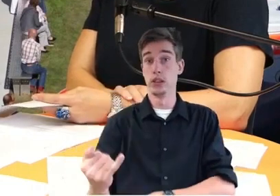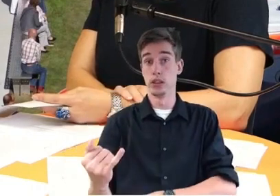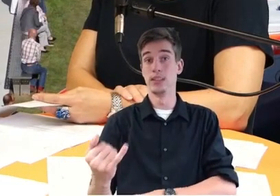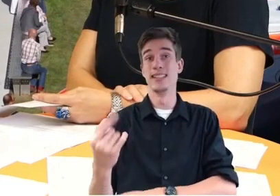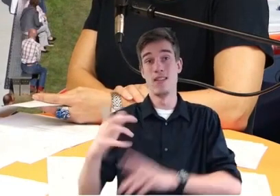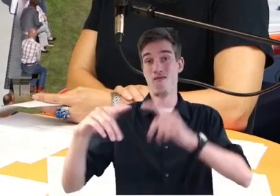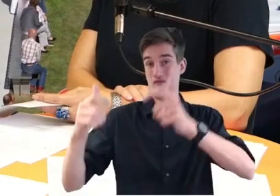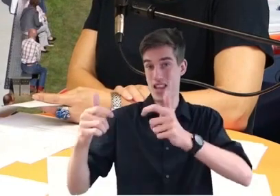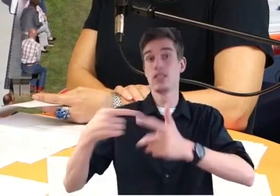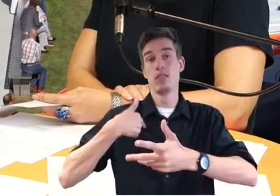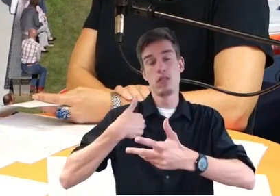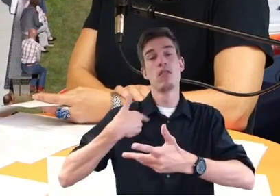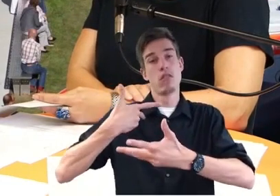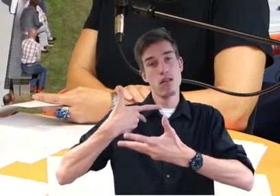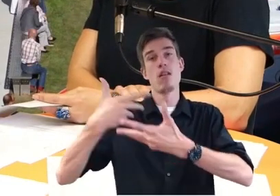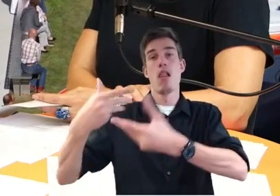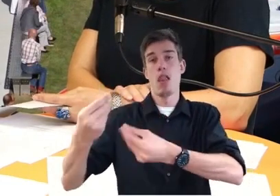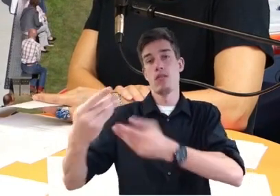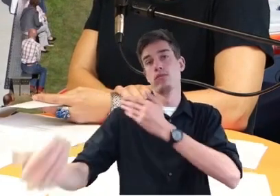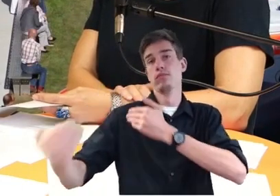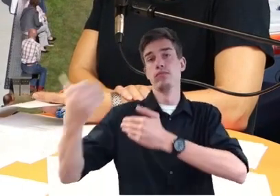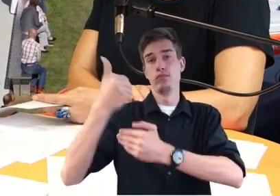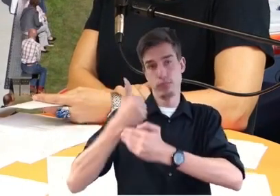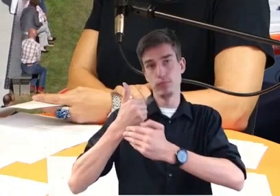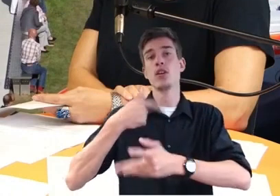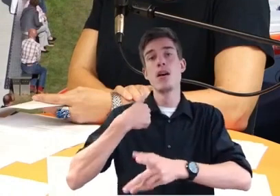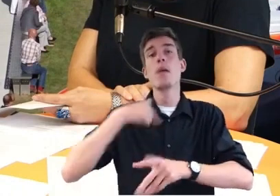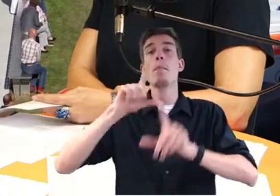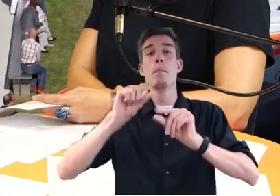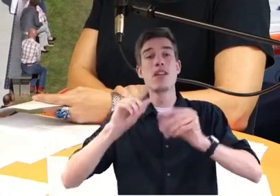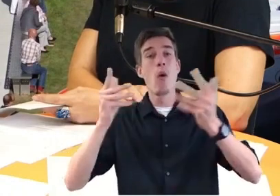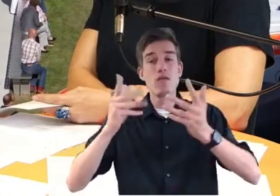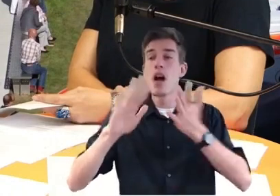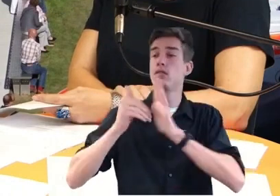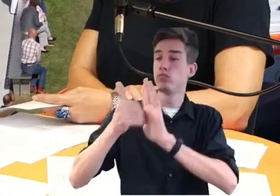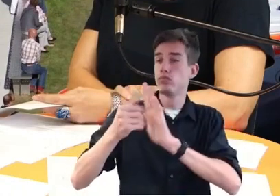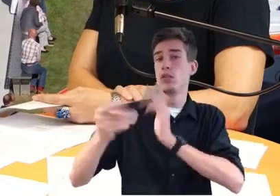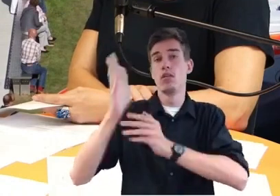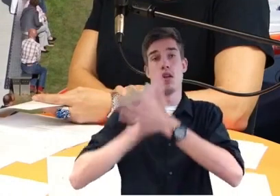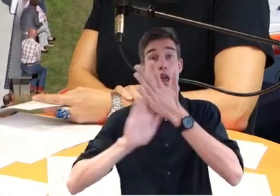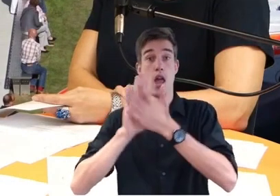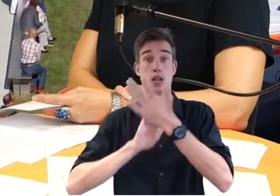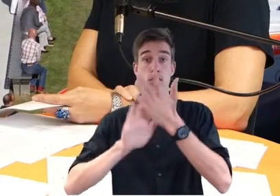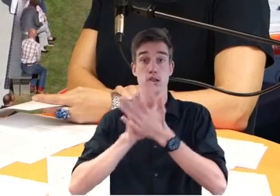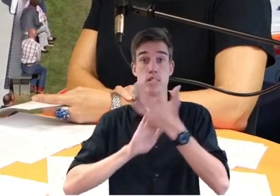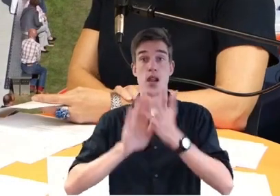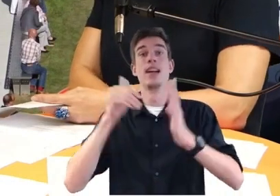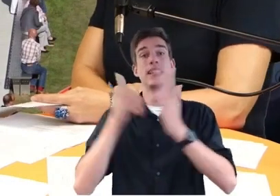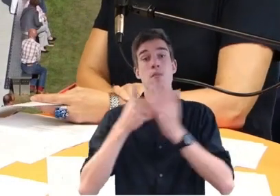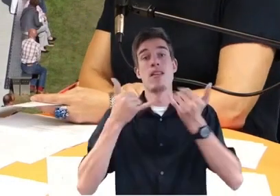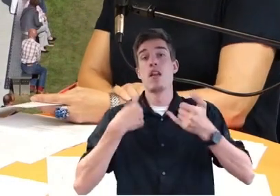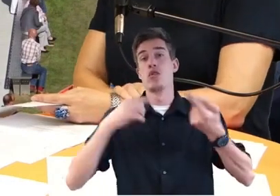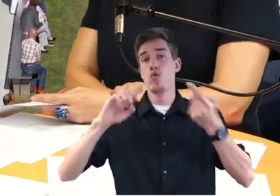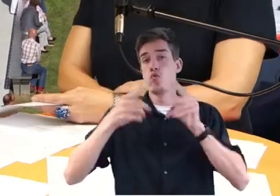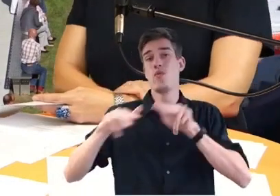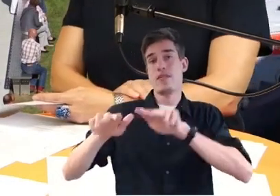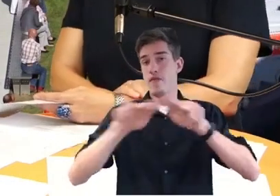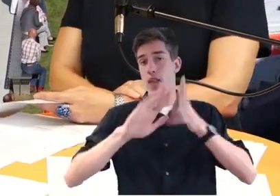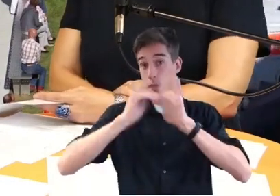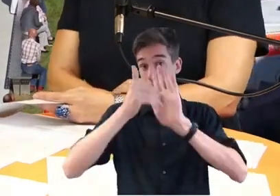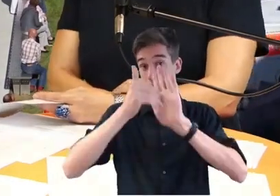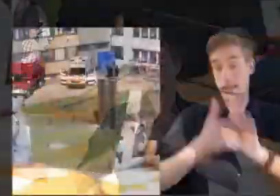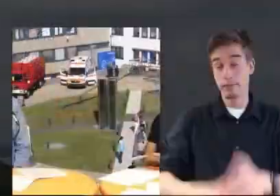wurde, eingeladen wurde, um dann nochmal auf die Bedeutung der Zivilschutzhubschrauber hinzuweisen. Und dazu gibt es jetzt einen kleinen Film. Da können wir auch nur sagen, Film